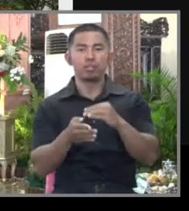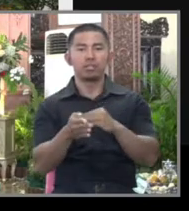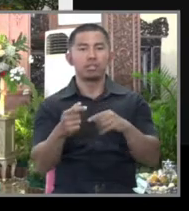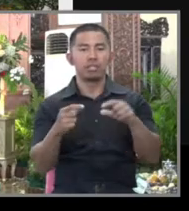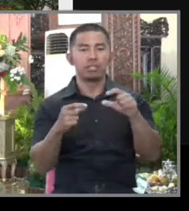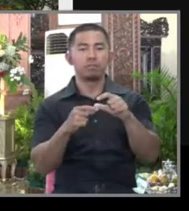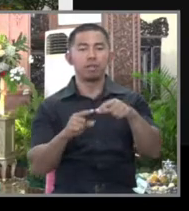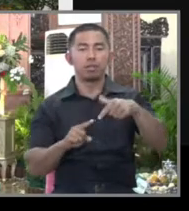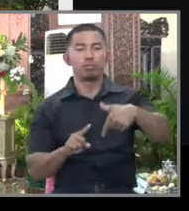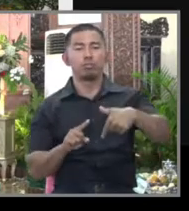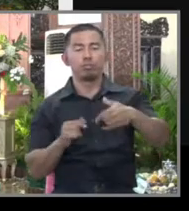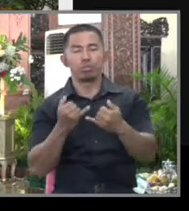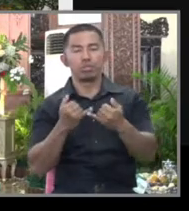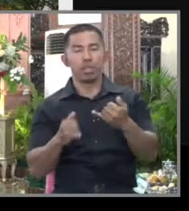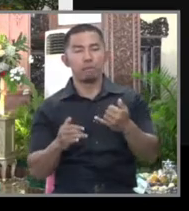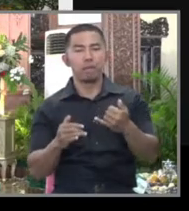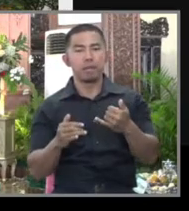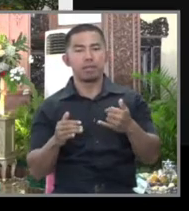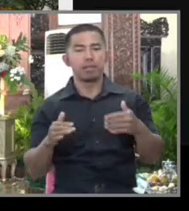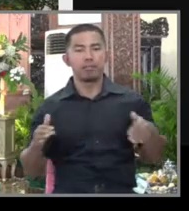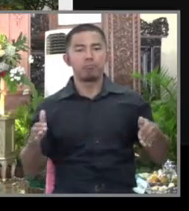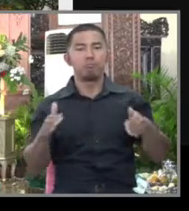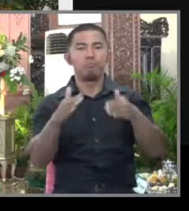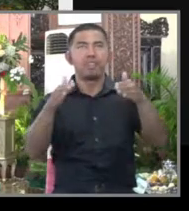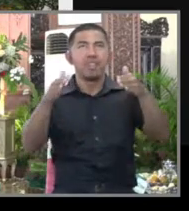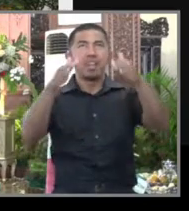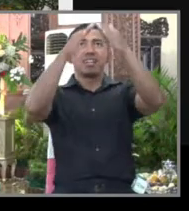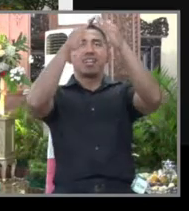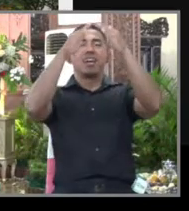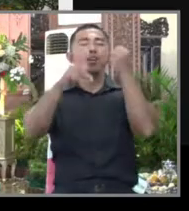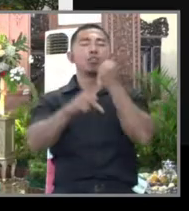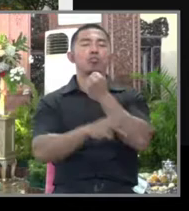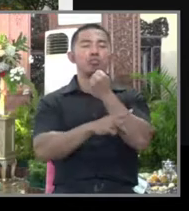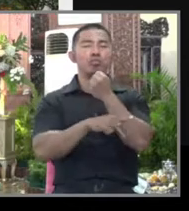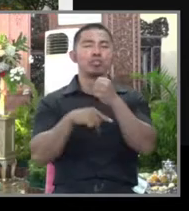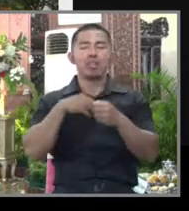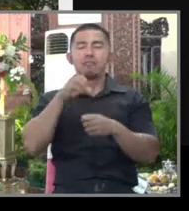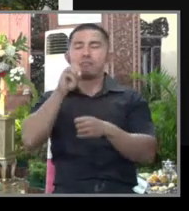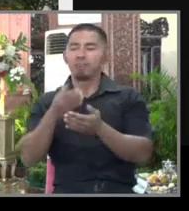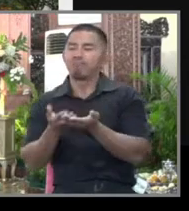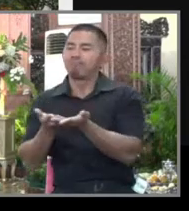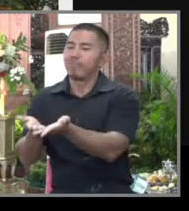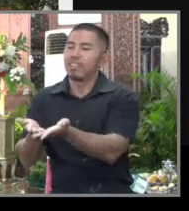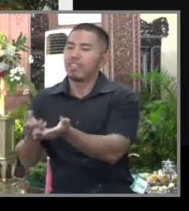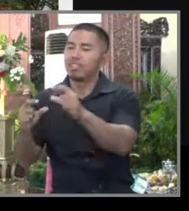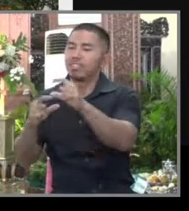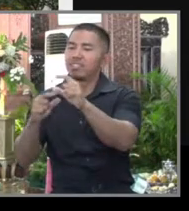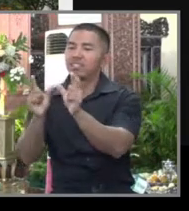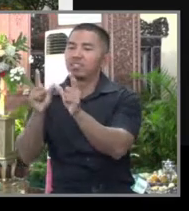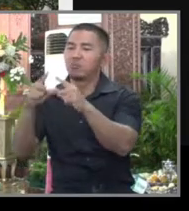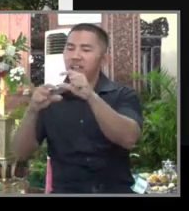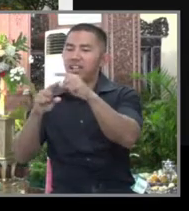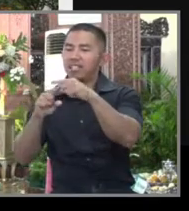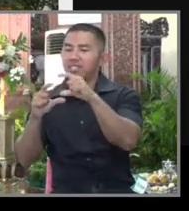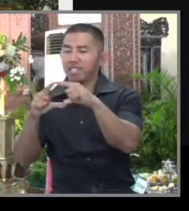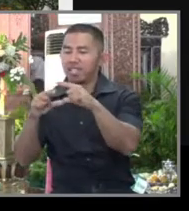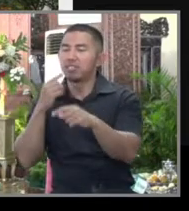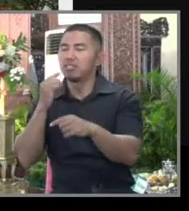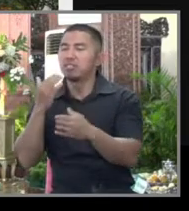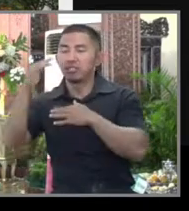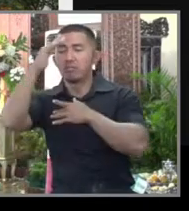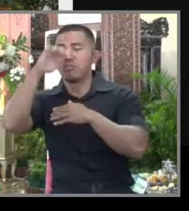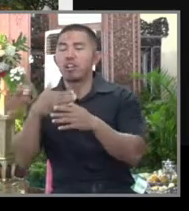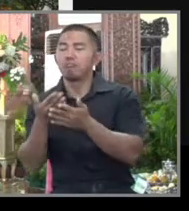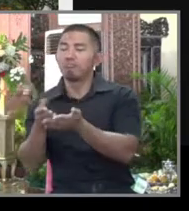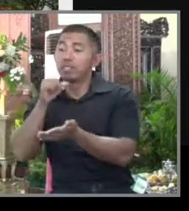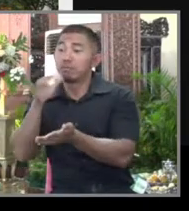sampai Menara Kudus, dan kita tawarkan kepada pihak swasta. Semoga ada respon baik, dan kemarin sudah